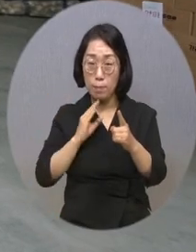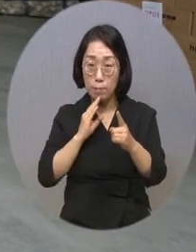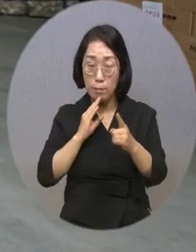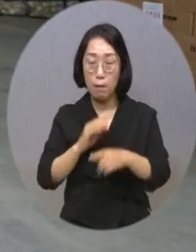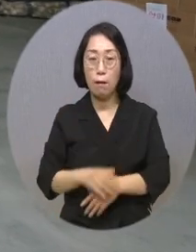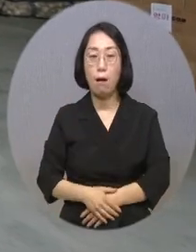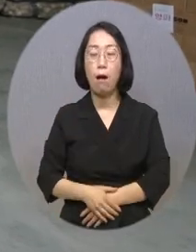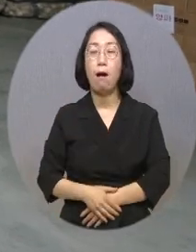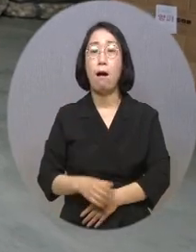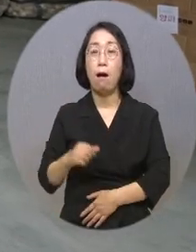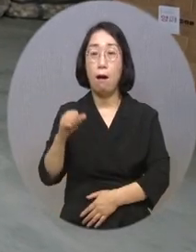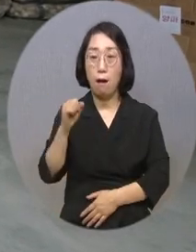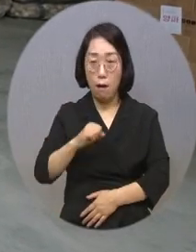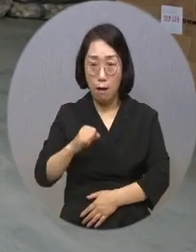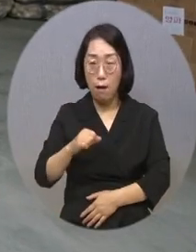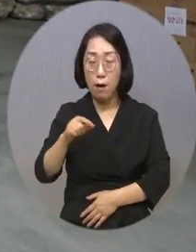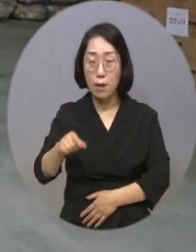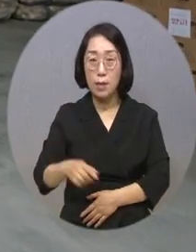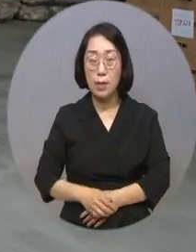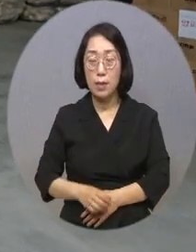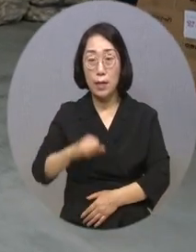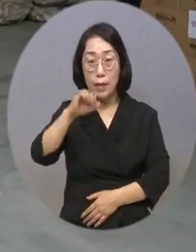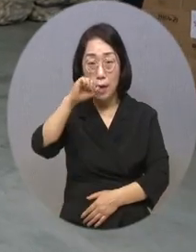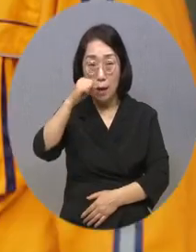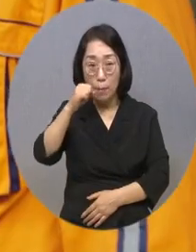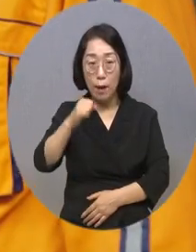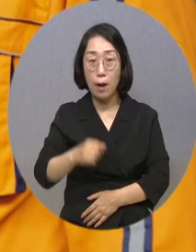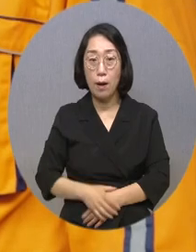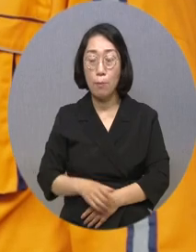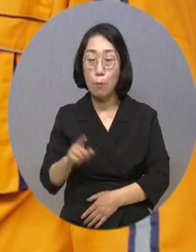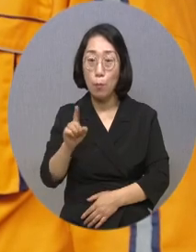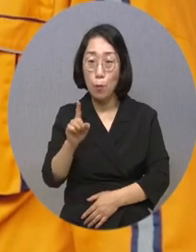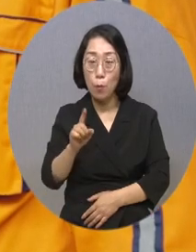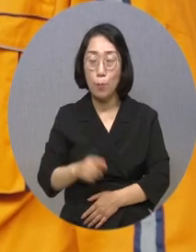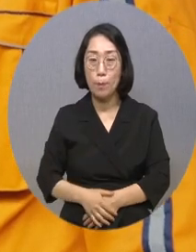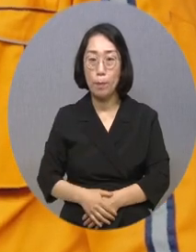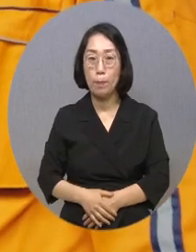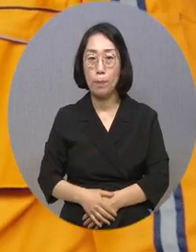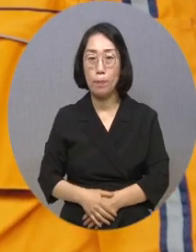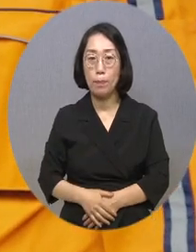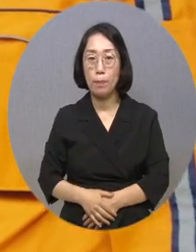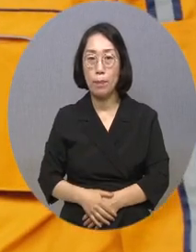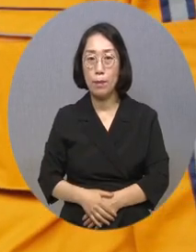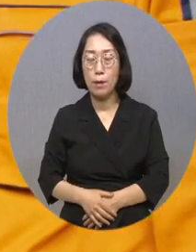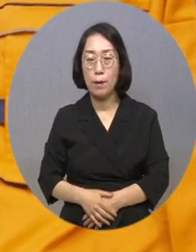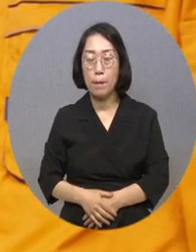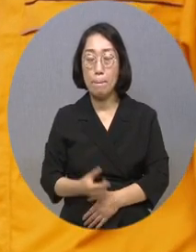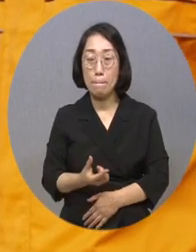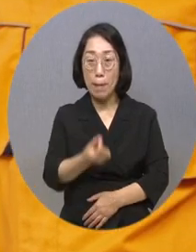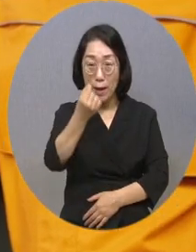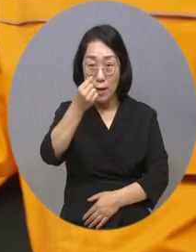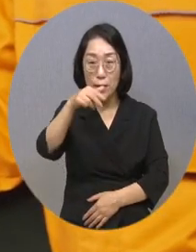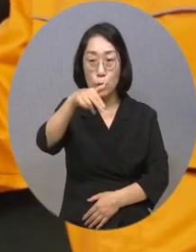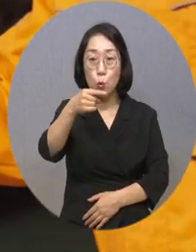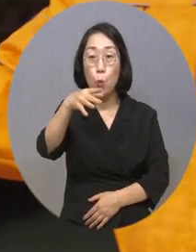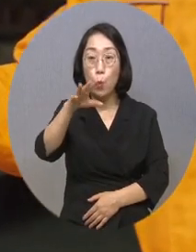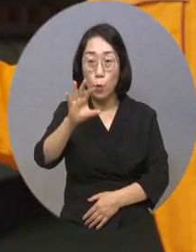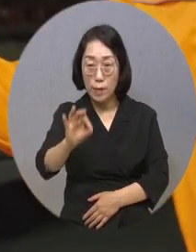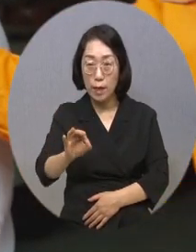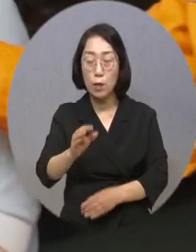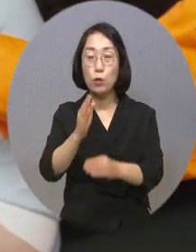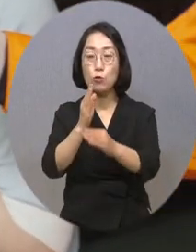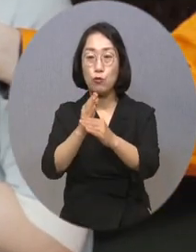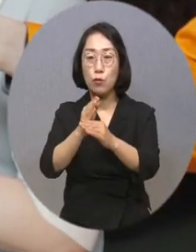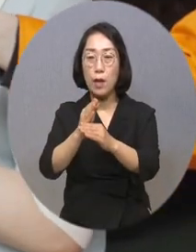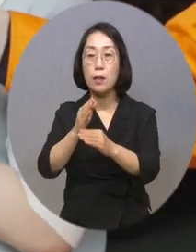아 그러면은 지금 나오는 양파가 어떤 거라고 방문하시죠 혹시? 근데 양파는 네. 시기적으로 일찍 나오는 걸 조생, 조생? 그 중간에 나오는